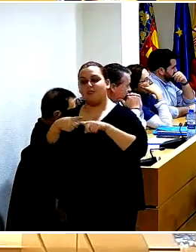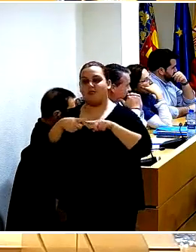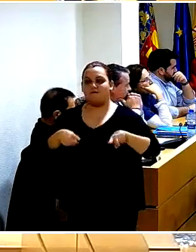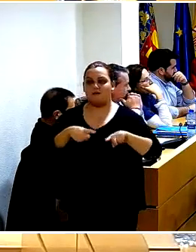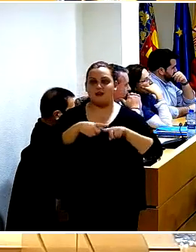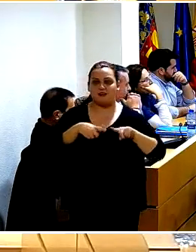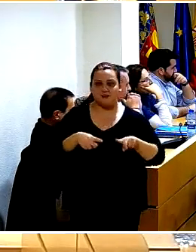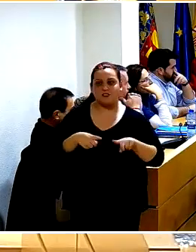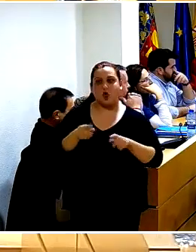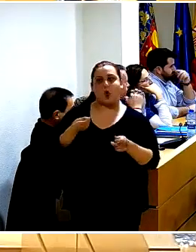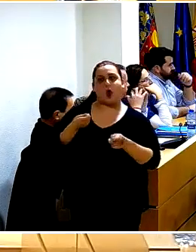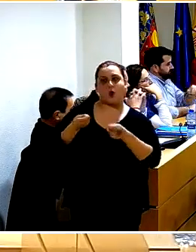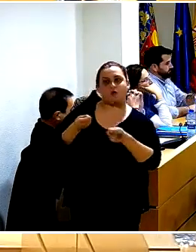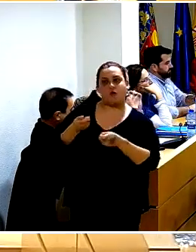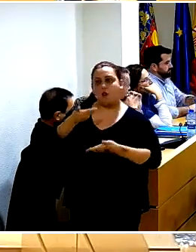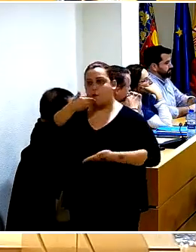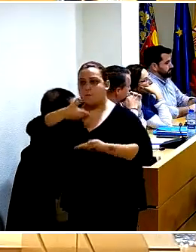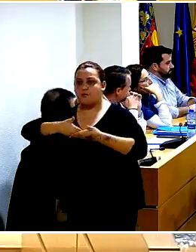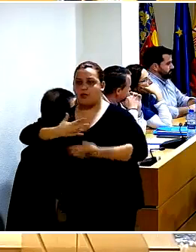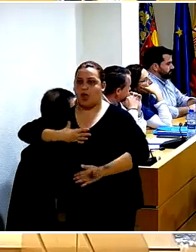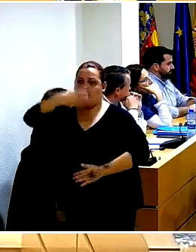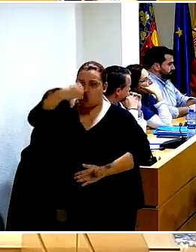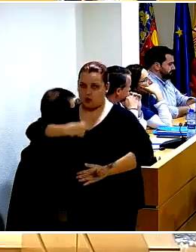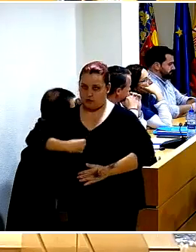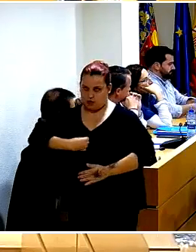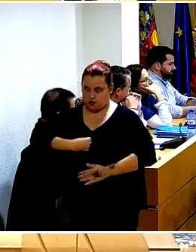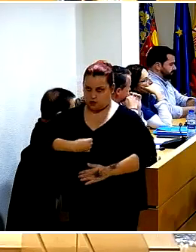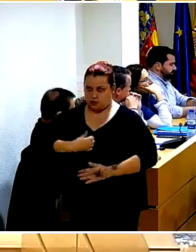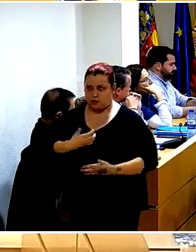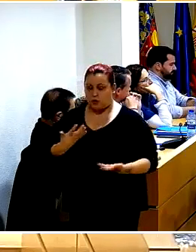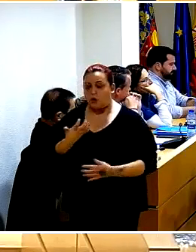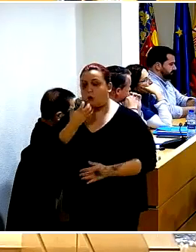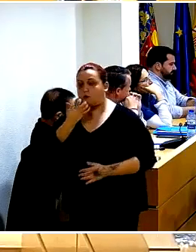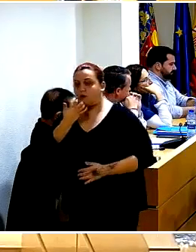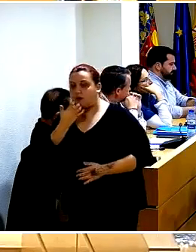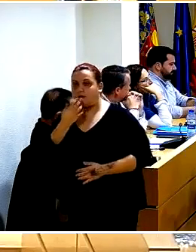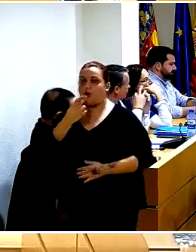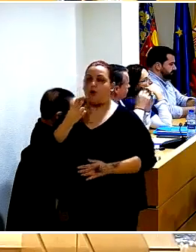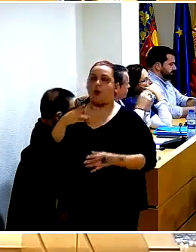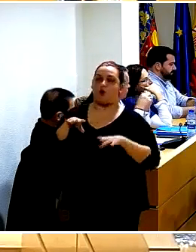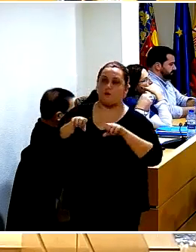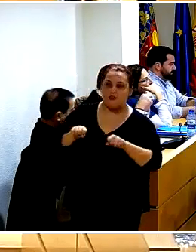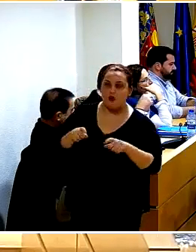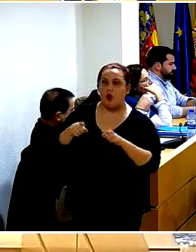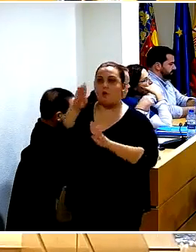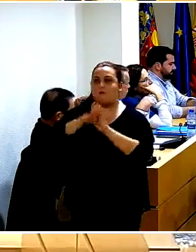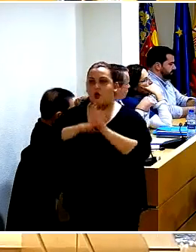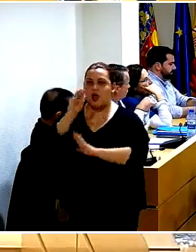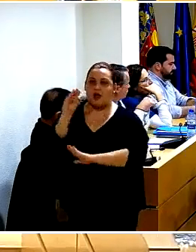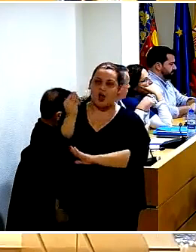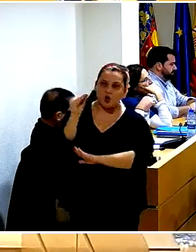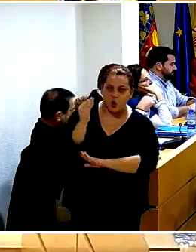administra o demana l'Ajuntament, com són els programes de l'Encor d'ocupació, els programes d'Avalem Joves, de l'Empujo